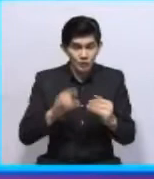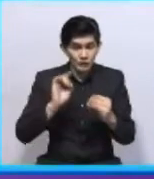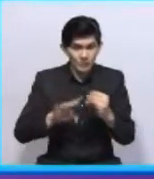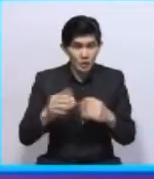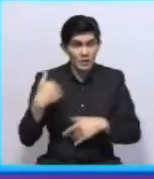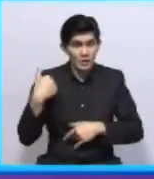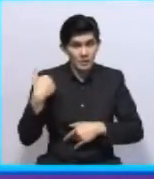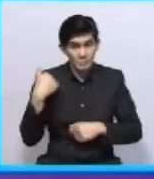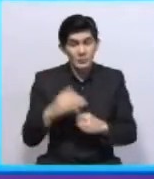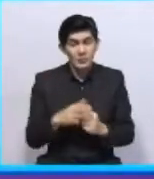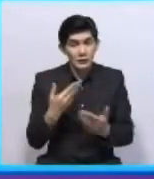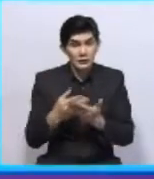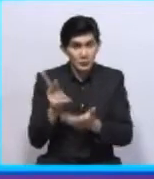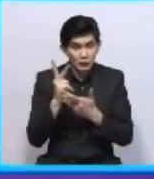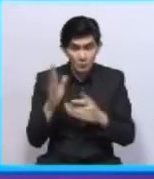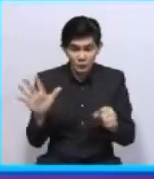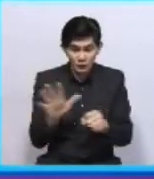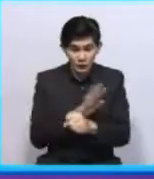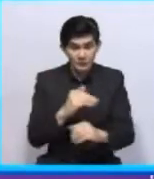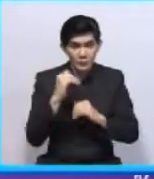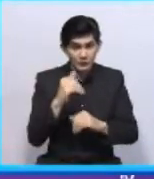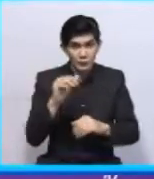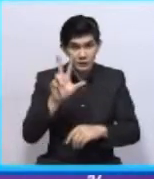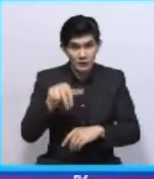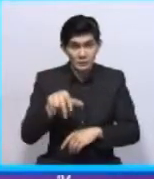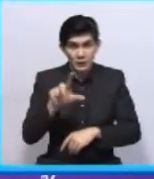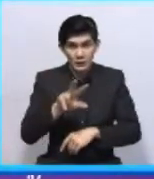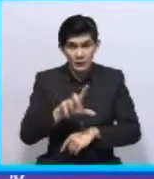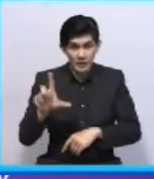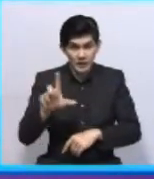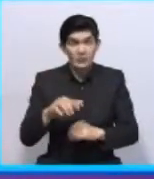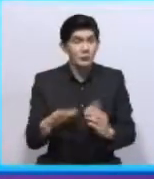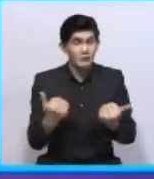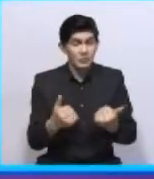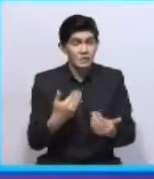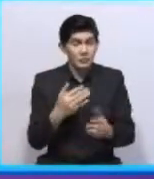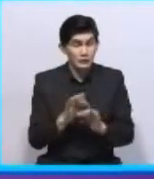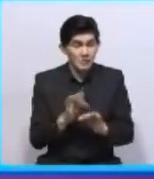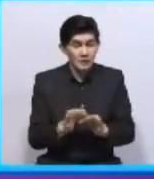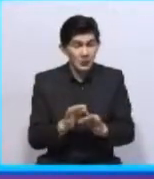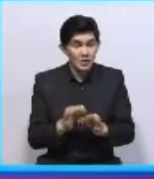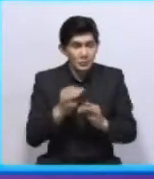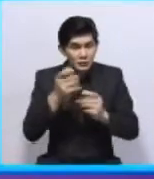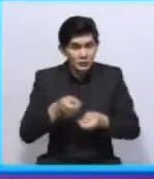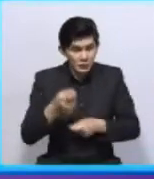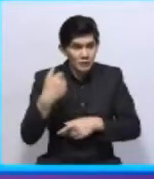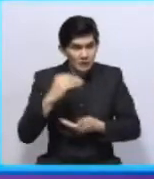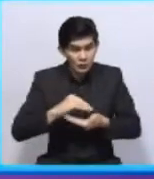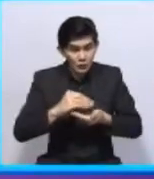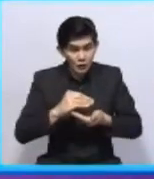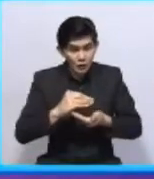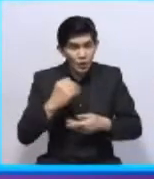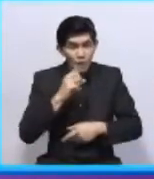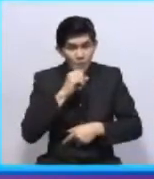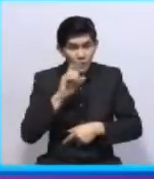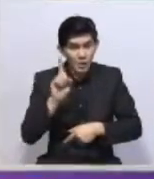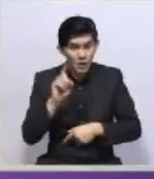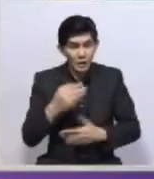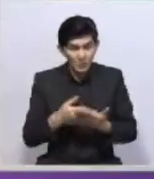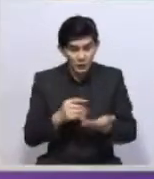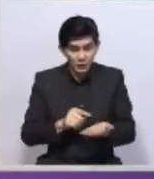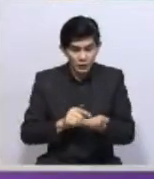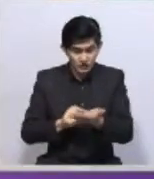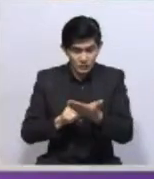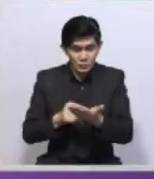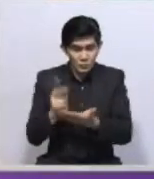ลาการทำนิติกรรมเมื่อสินเชื่อเต็มกรอบวงเงิน 3,000 ล้านบาทนอกจากนี้ค่ะทอสอก็ยังได้ขยายระยะเวลาการยื่นกู้และทำนิติกรร